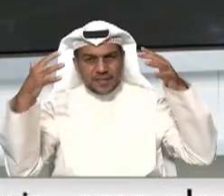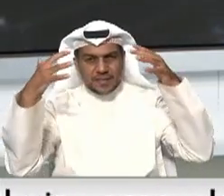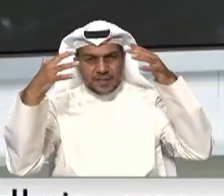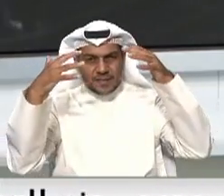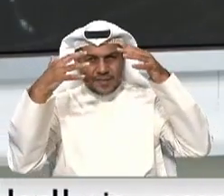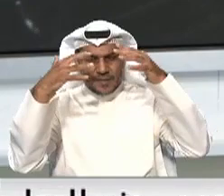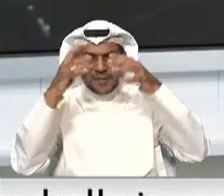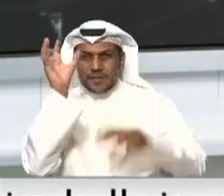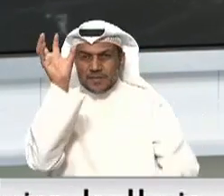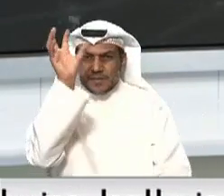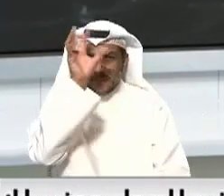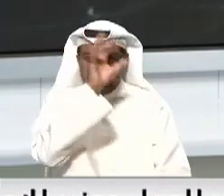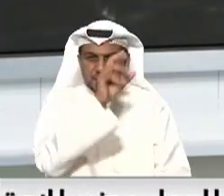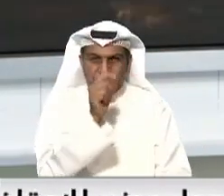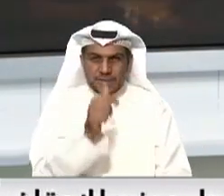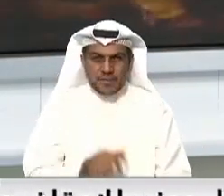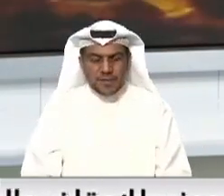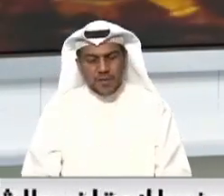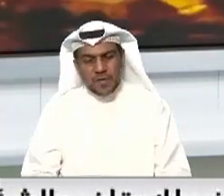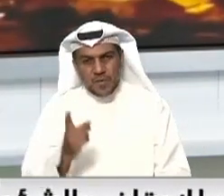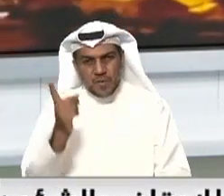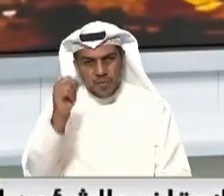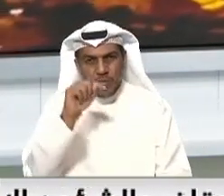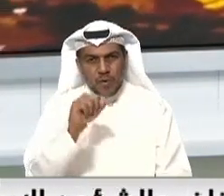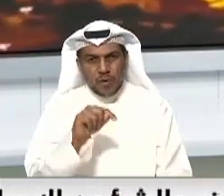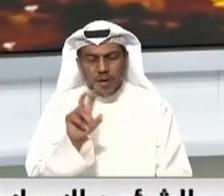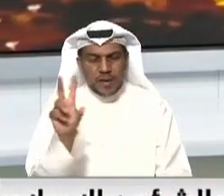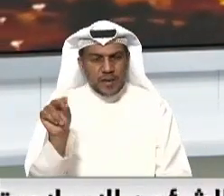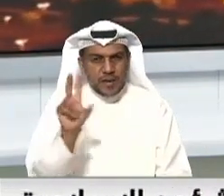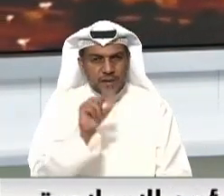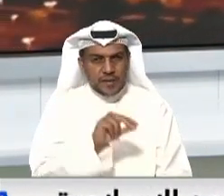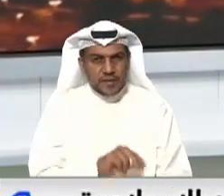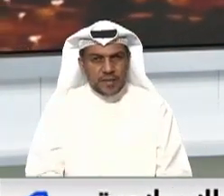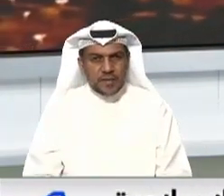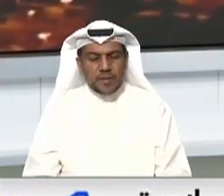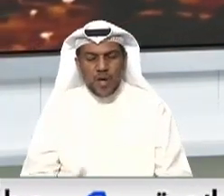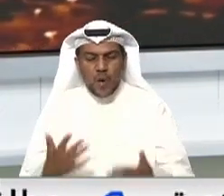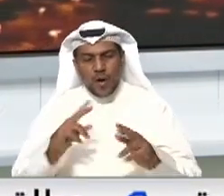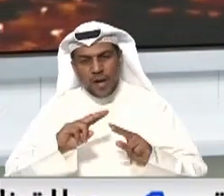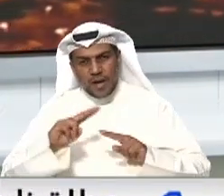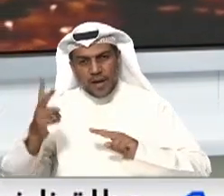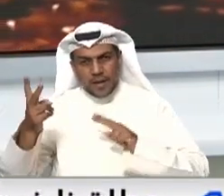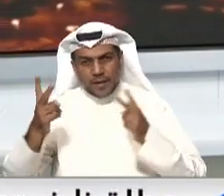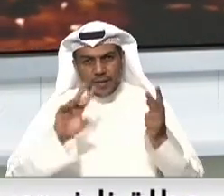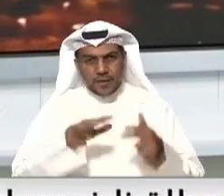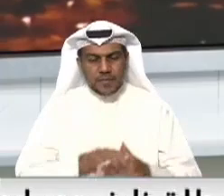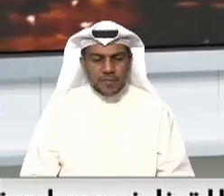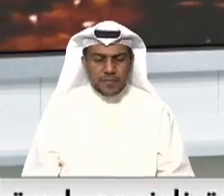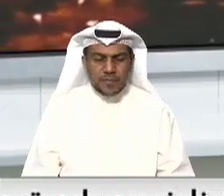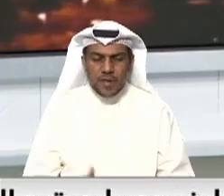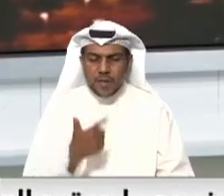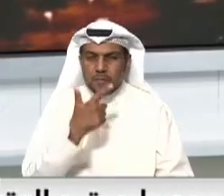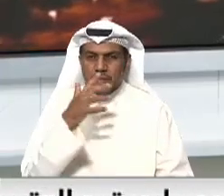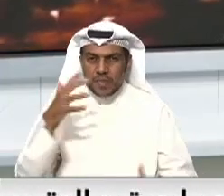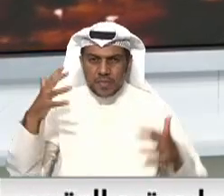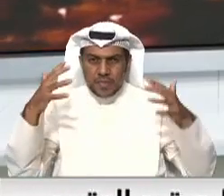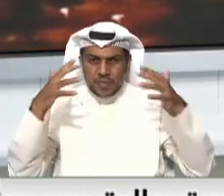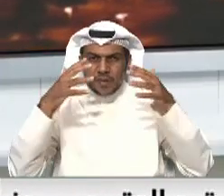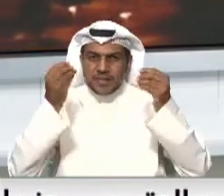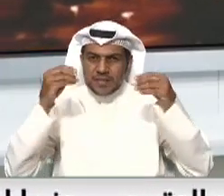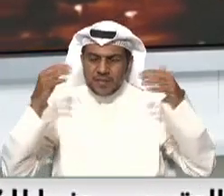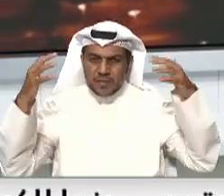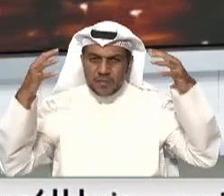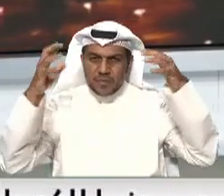متوقع ان خلال اليوم الغد ايضا راح يستمر معانا التقلب في اتجاه الرياح مع تكاثر للسحب تدريجيا